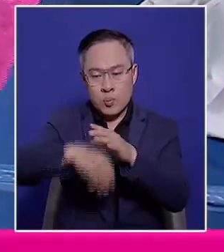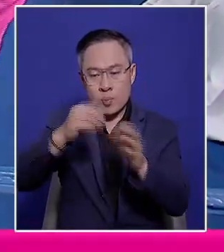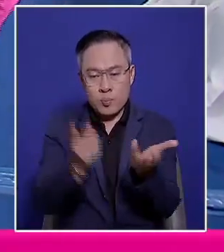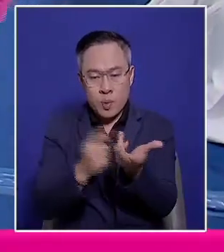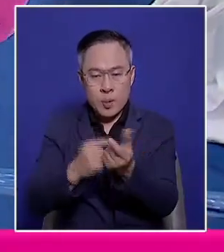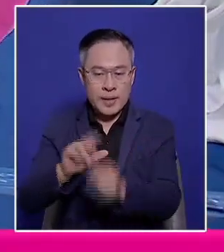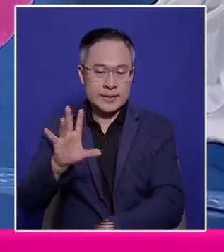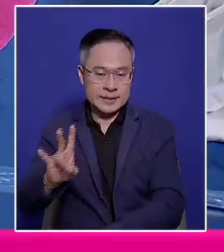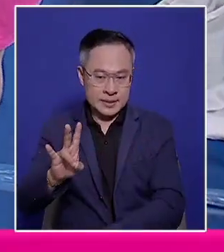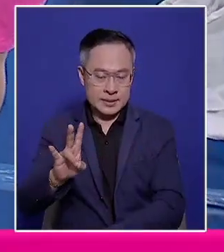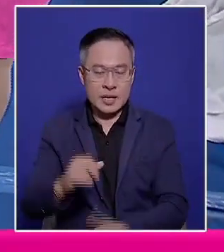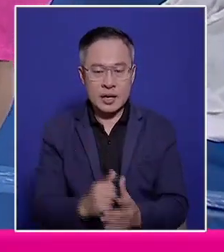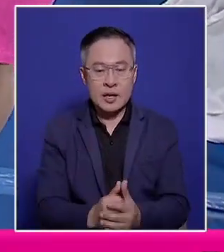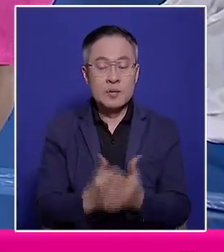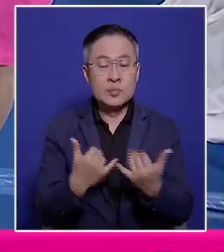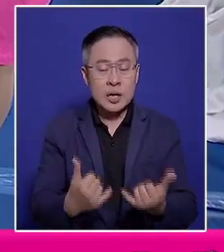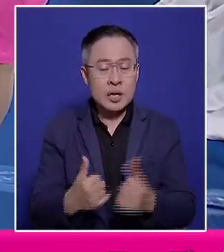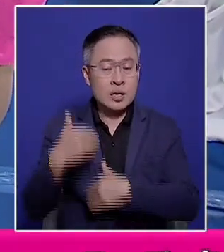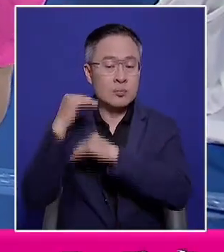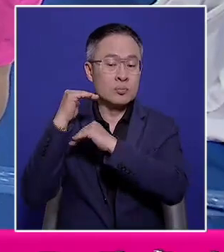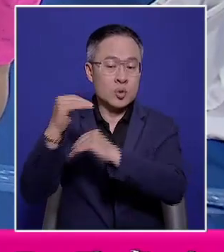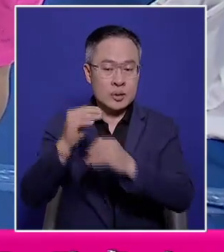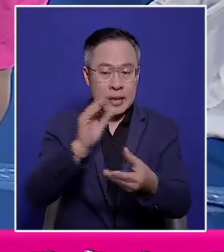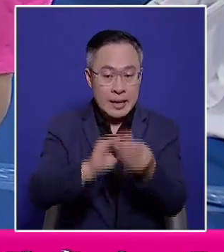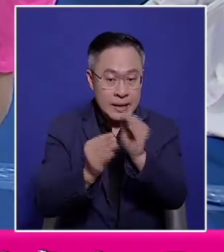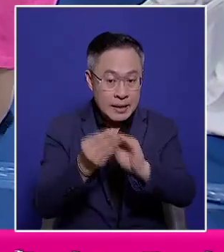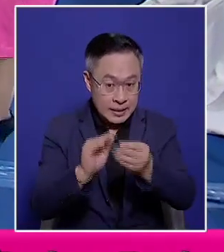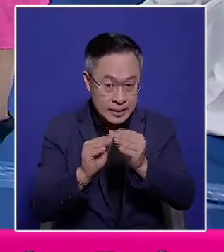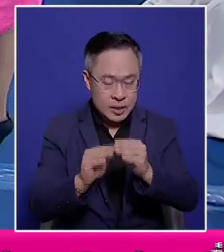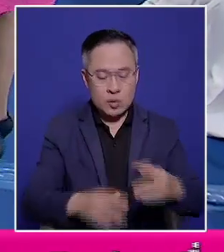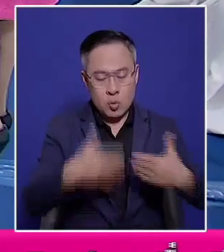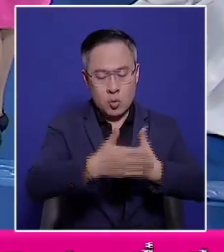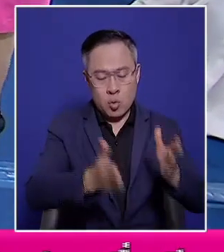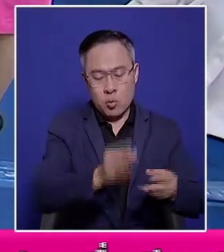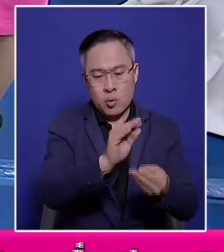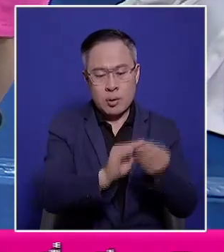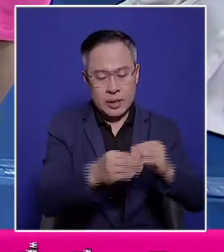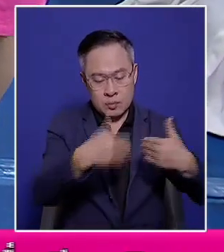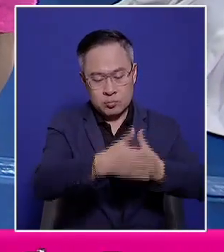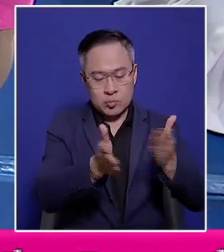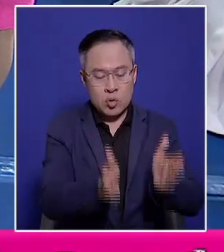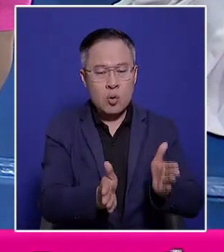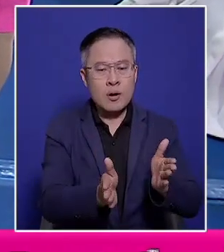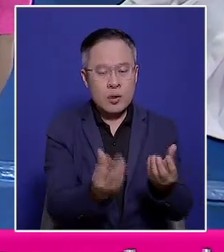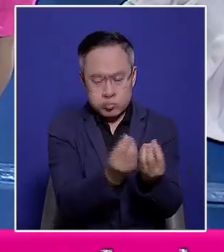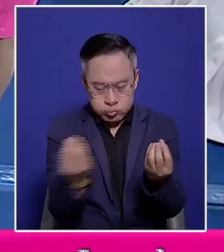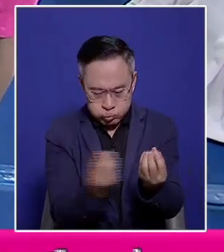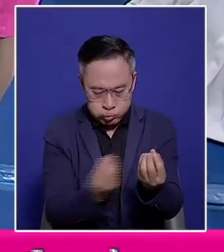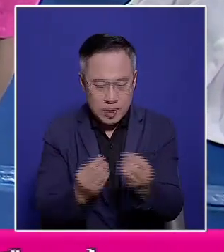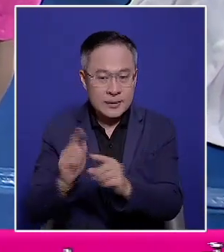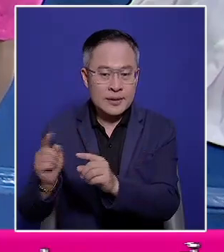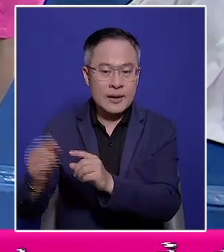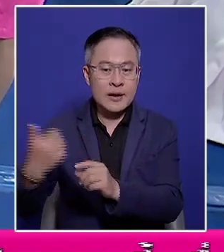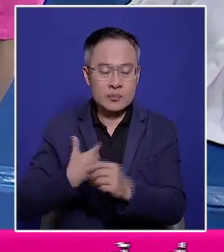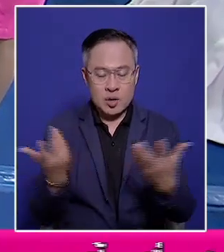กเพื่อสุ่มเลือกกล่องลูกบอลยางจากจำนวน10กล่องโดยในกล่องจะบรรจุลูกบอลยางกล่องละ